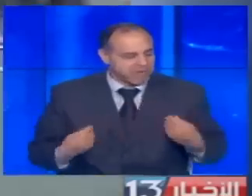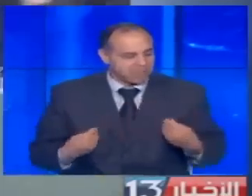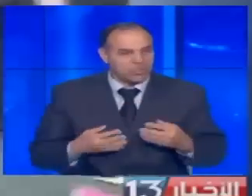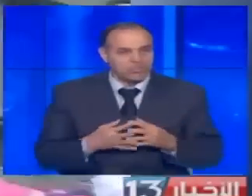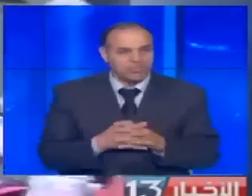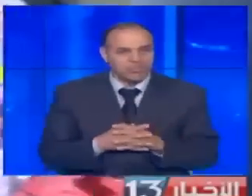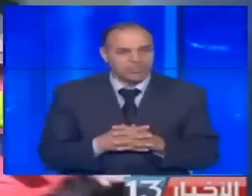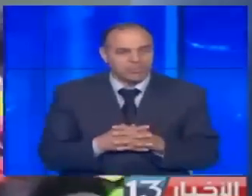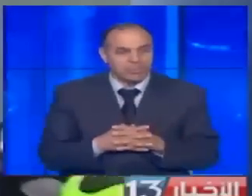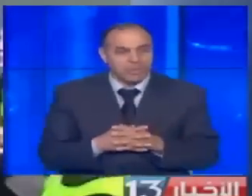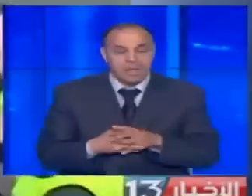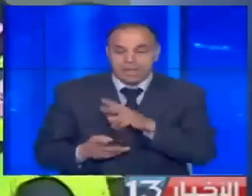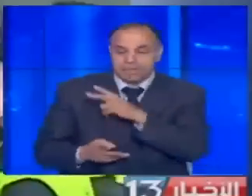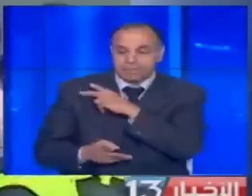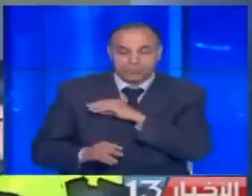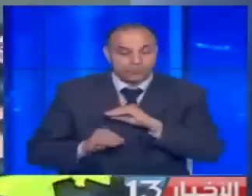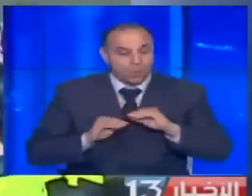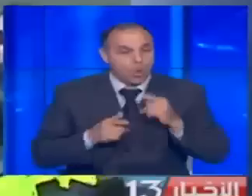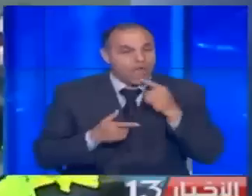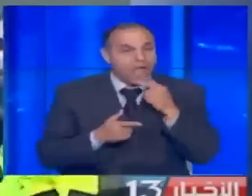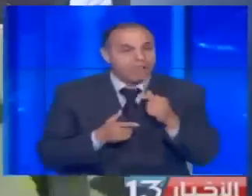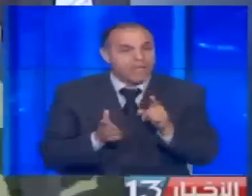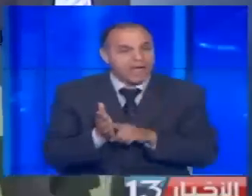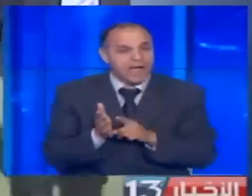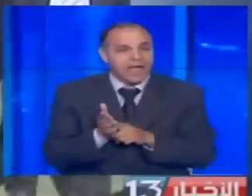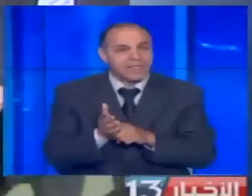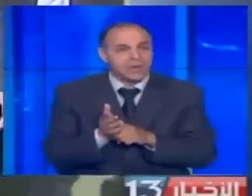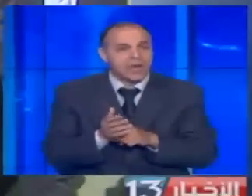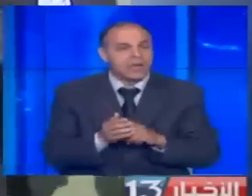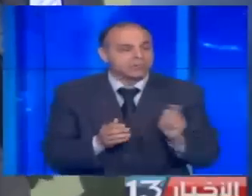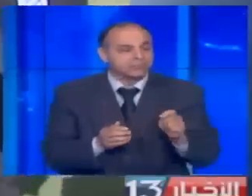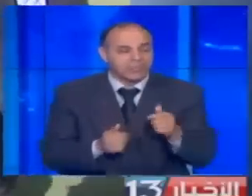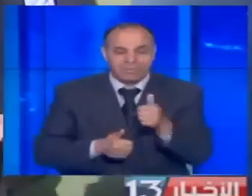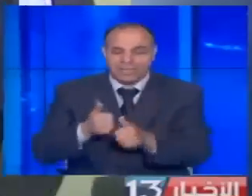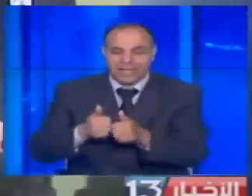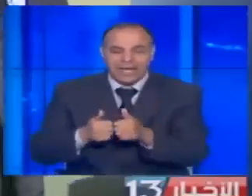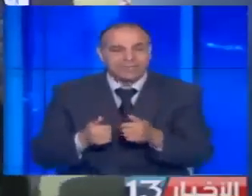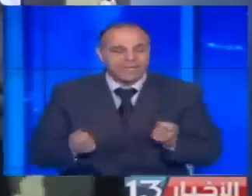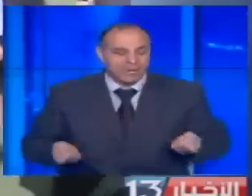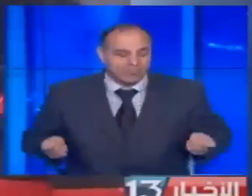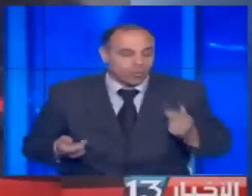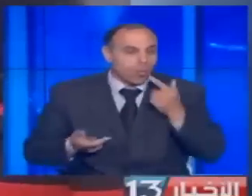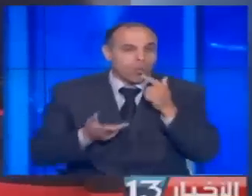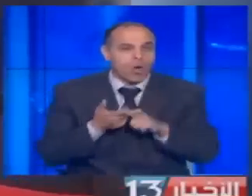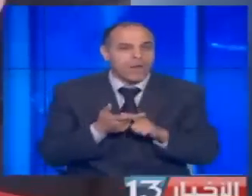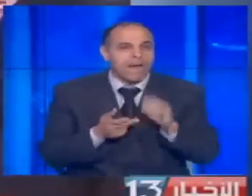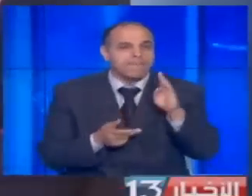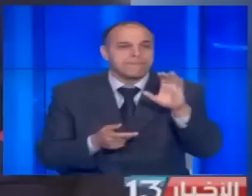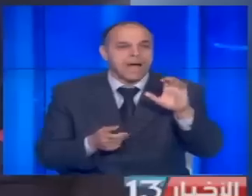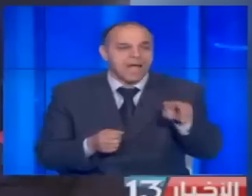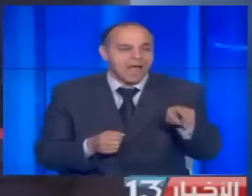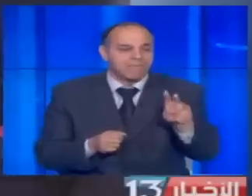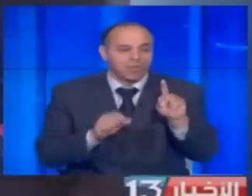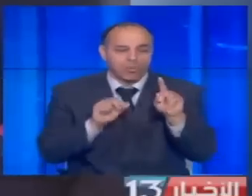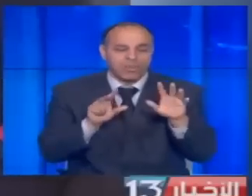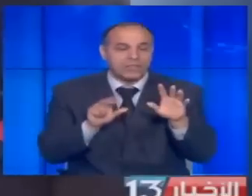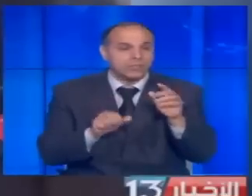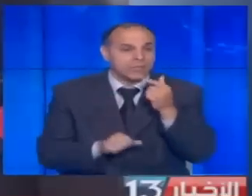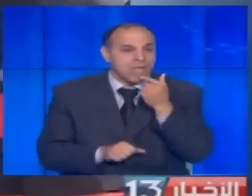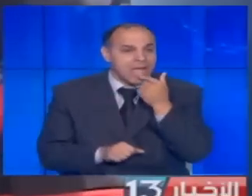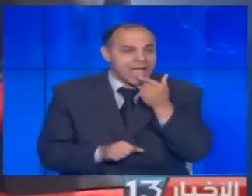الاطار التربوي من جهته اكد على السير العادل اختبارات التربيه البدنيه لبكالوريا ثمانيه عشره والفين